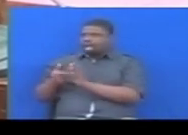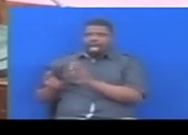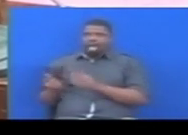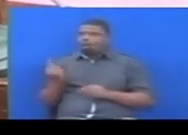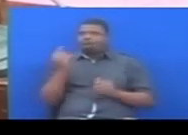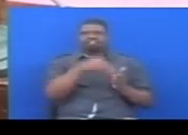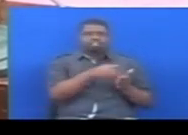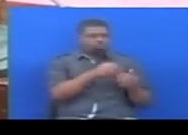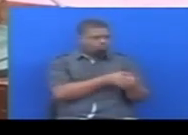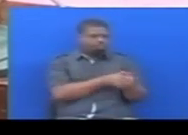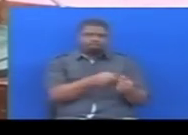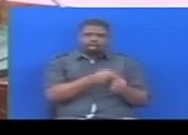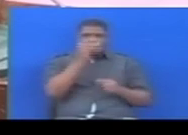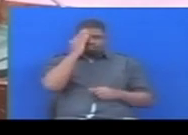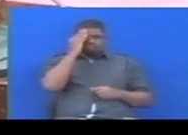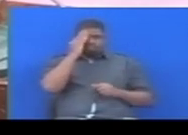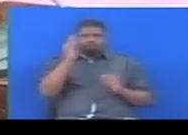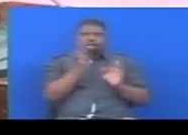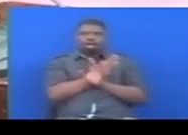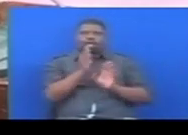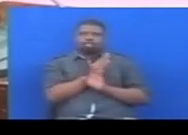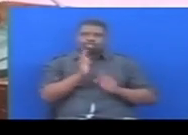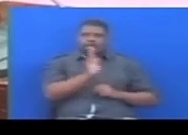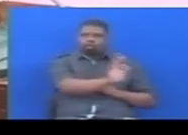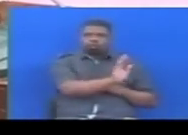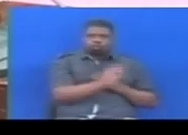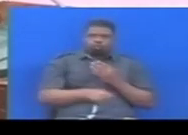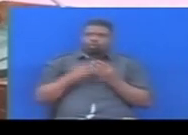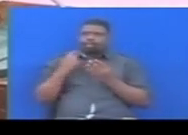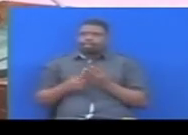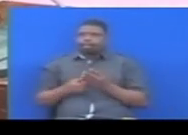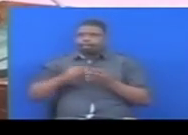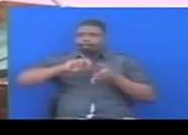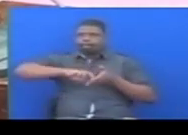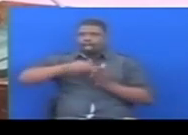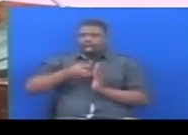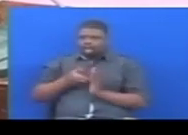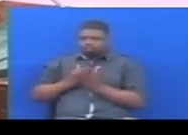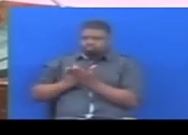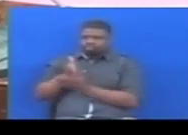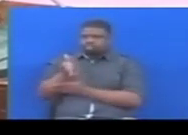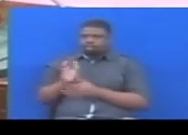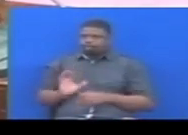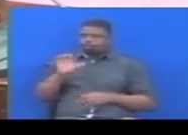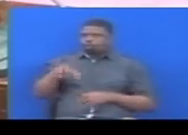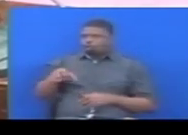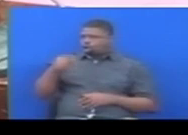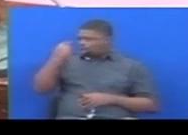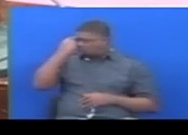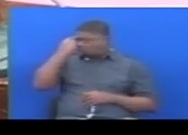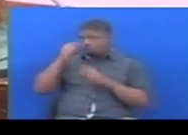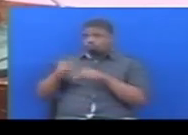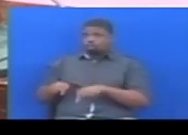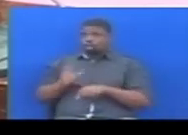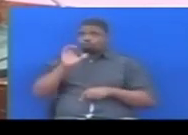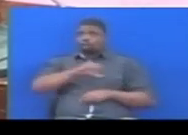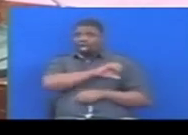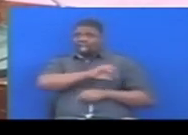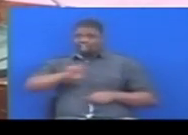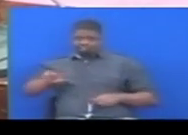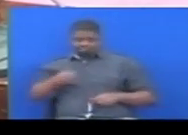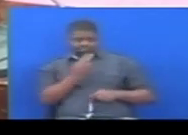kupima na kujua hali zao. Nne, kufanya mapitio ya mkakati wa kudhibiti ukimwi wa mkoa wa Dodoma wa mwaka 2017